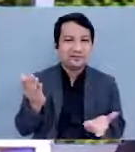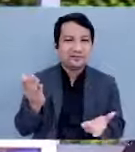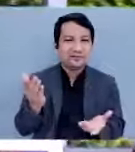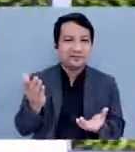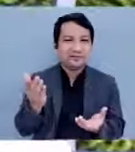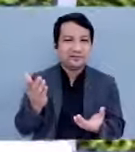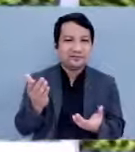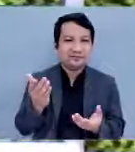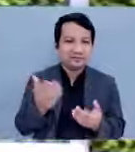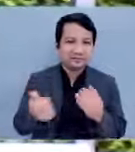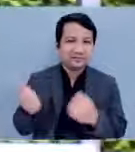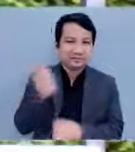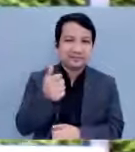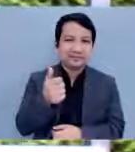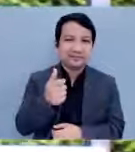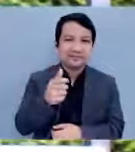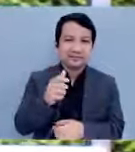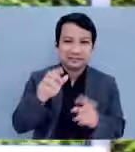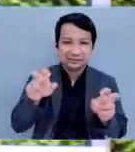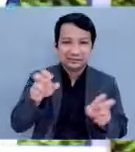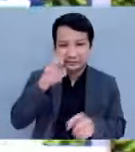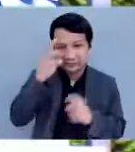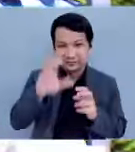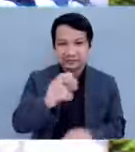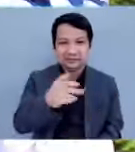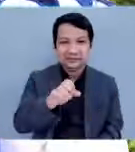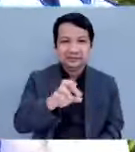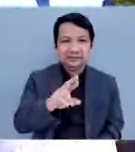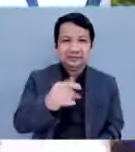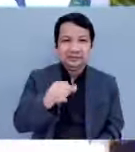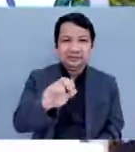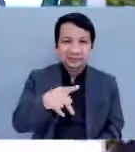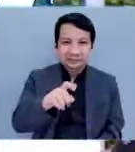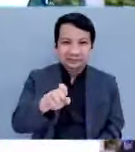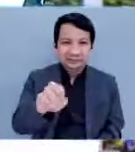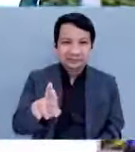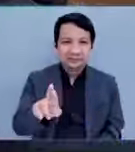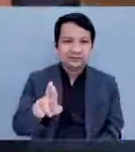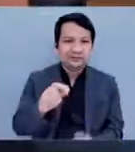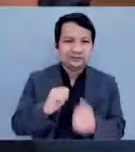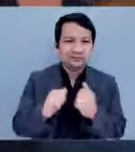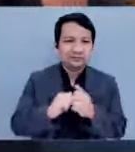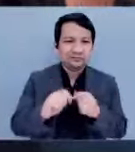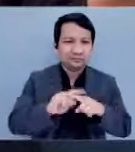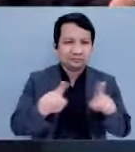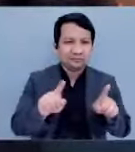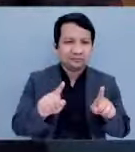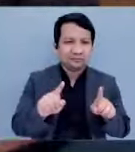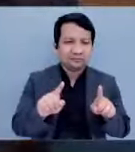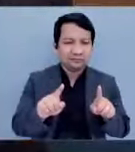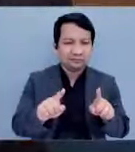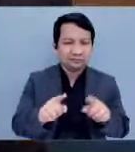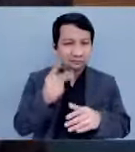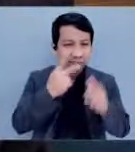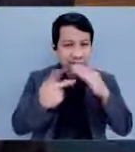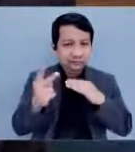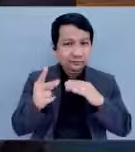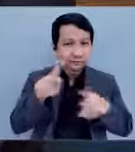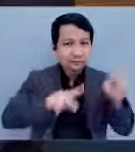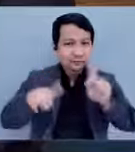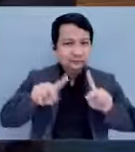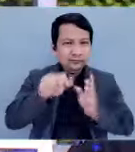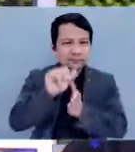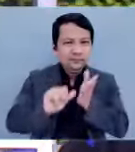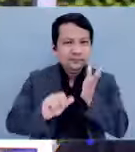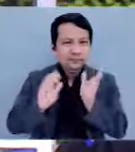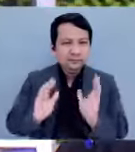Head choreographer. Head choreographer. Oo, explain mo naman yung difference. Ano yung tawag sa inyo? Visual performing artist. Opo. Actually po,